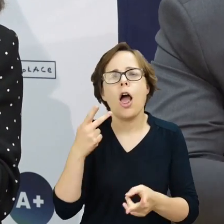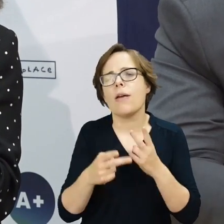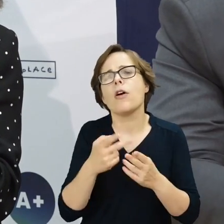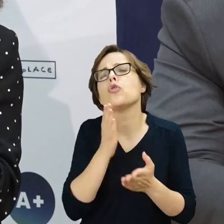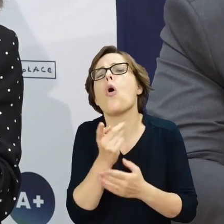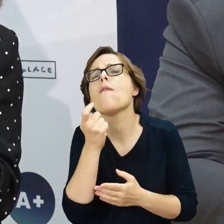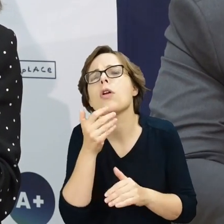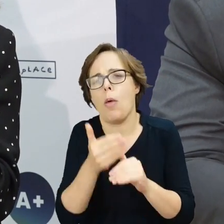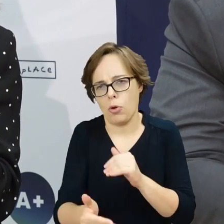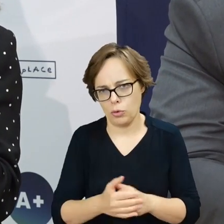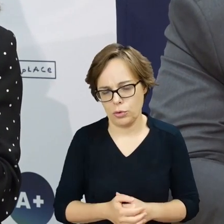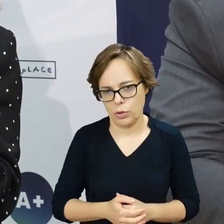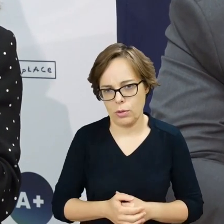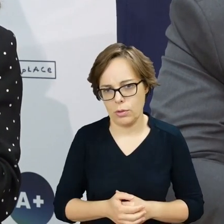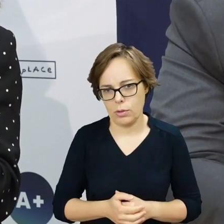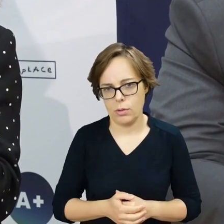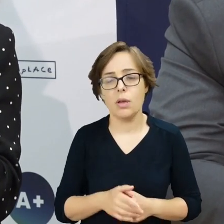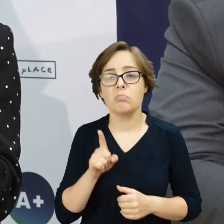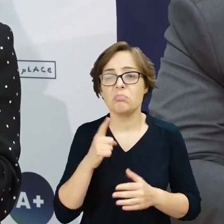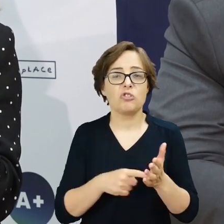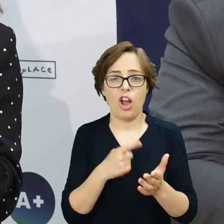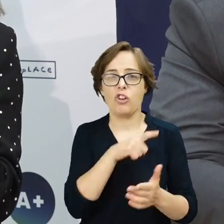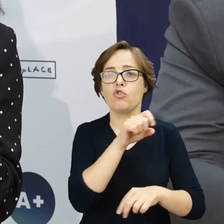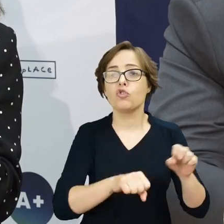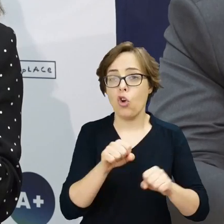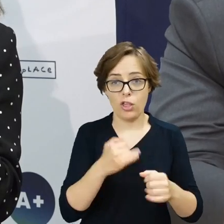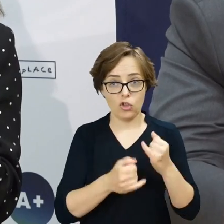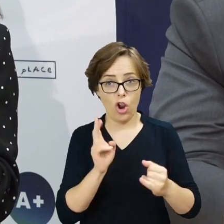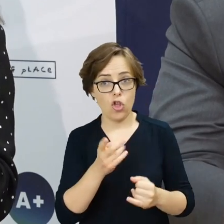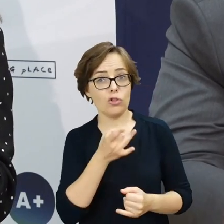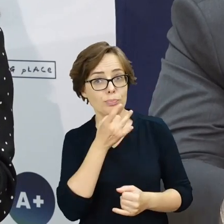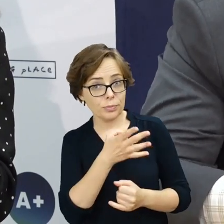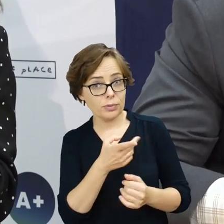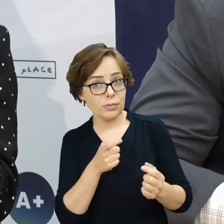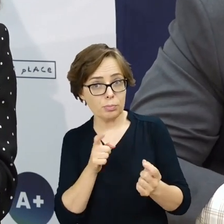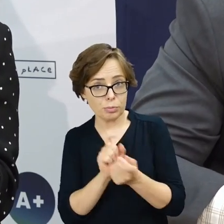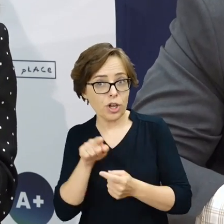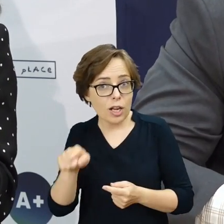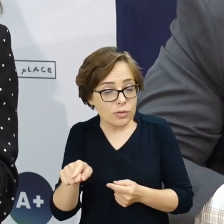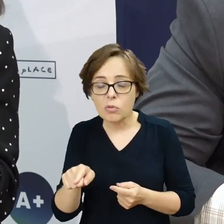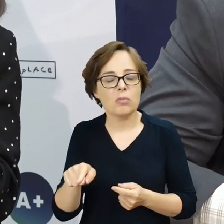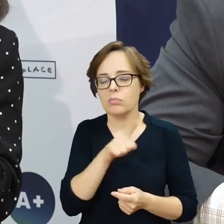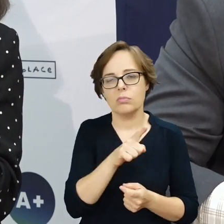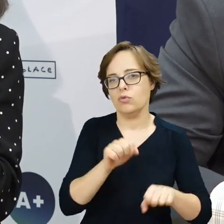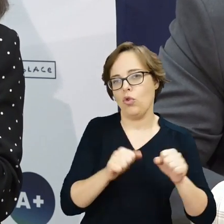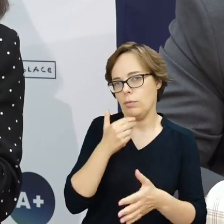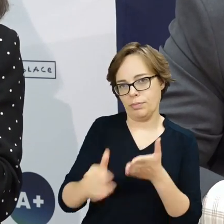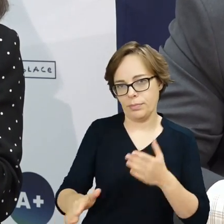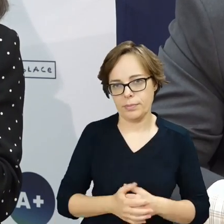i niestety skargi są zwykle oddalane. Sądy administracyjne niechętnie też, przynajmniej w sprawach